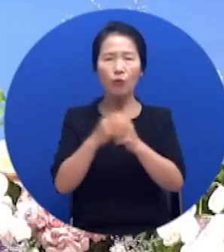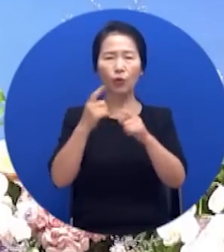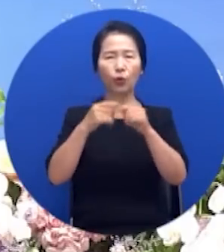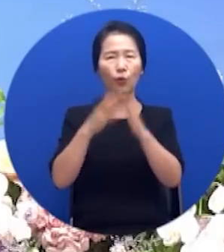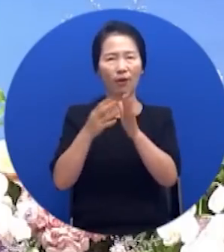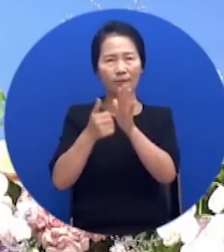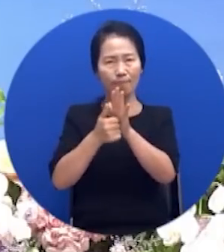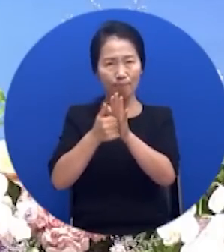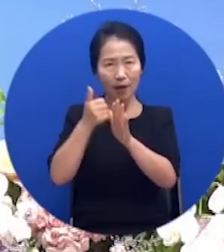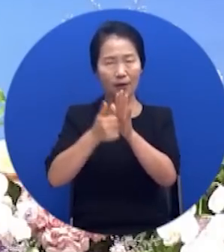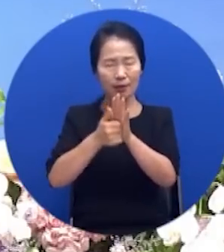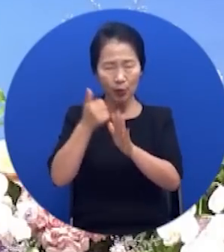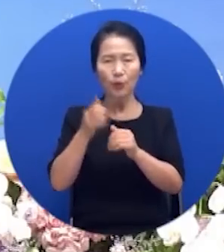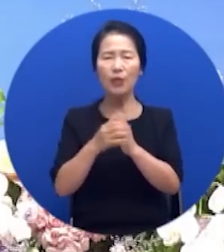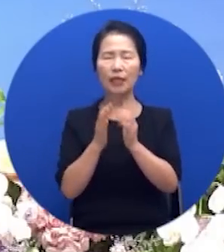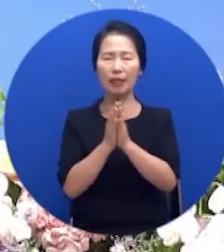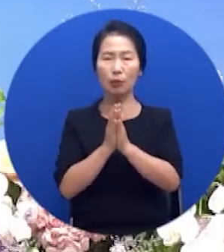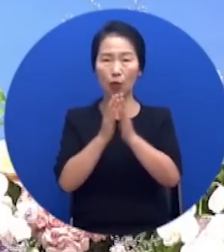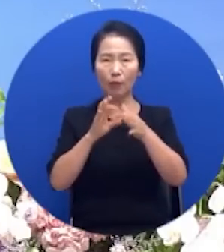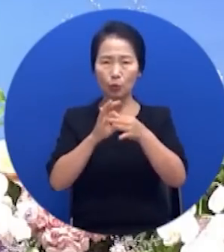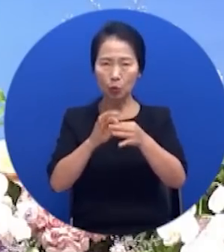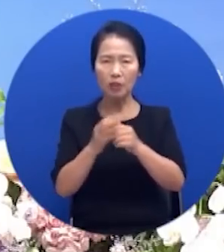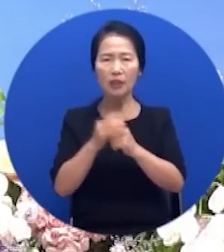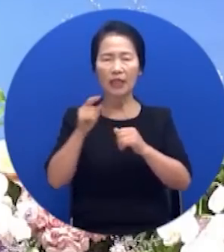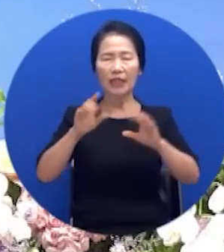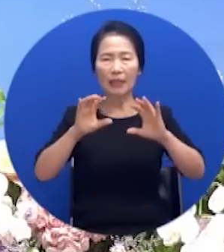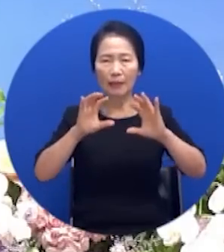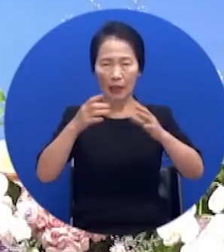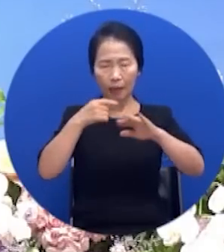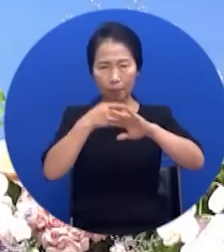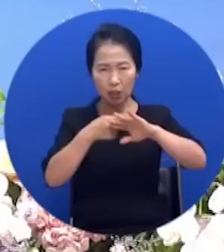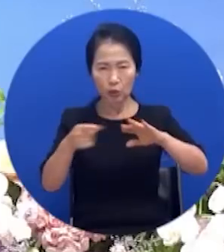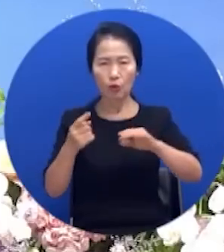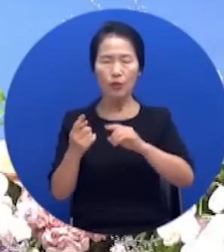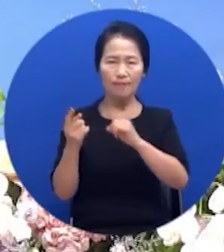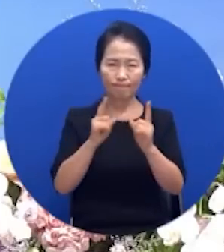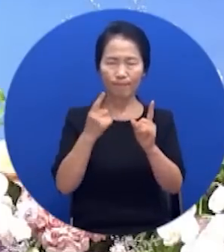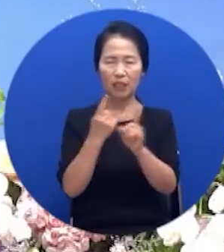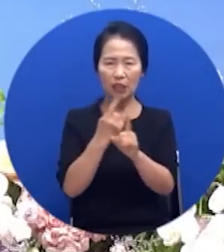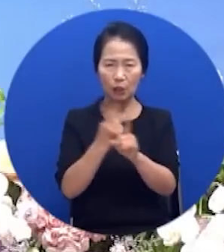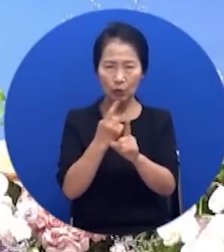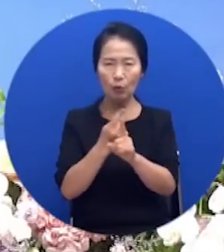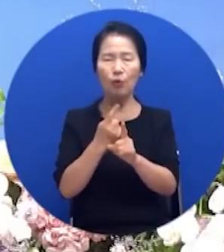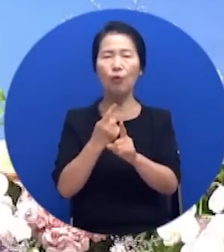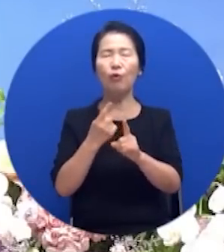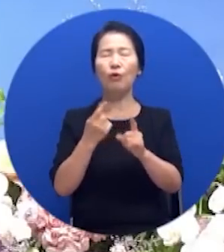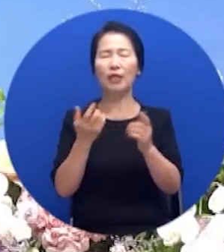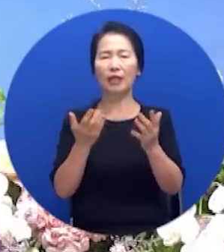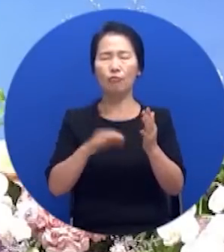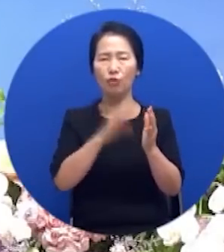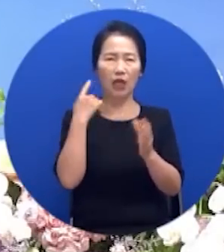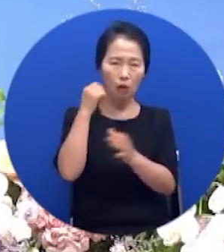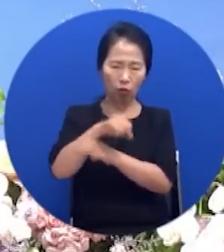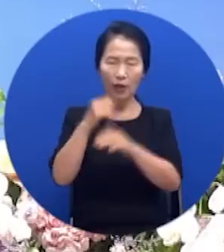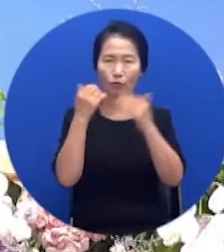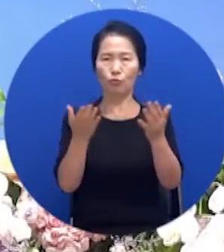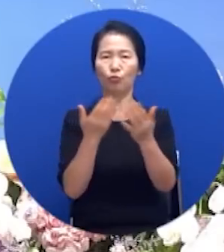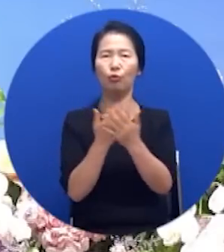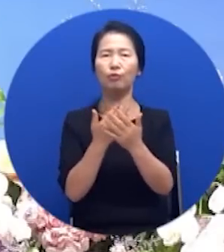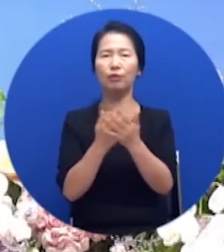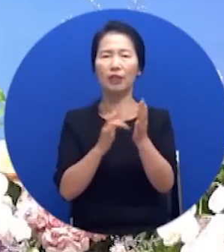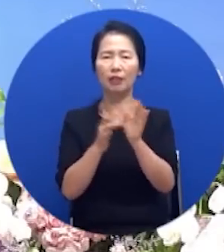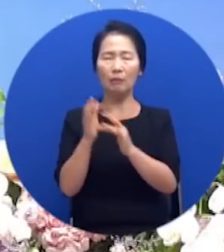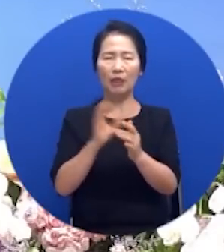희망삼아 기도함으로 이 민족을 치료하는 역사를 우리에게 허락하여 주시옵소서. 예수님의